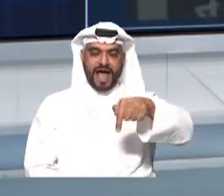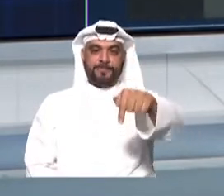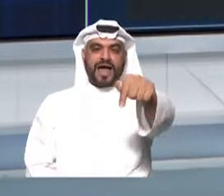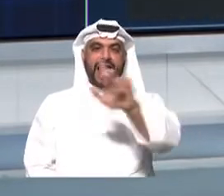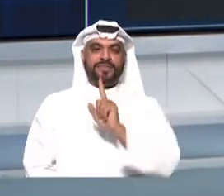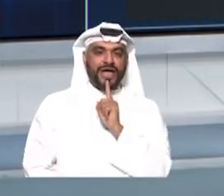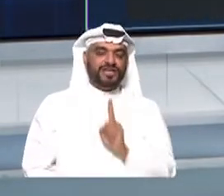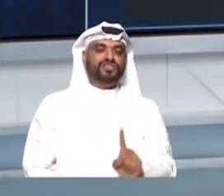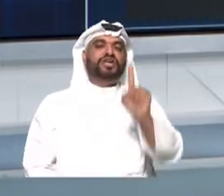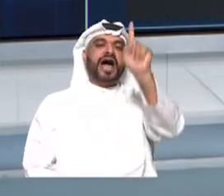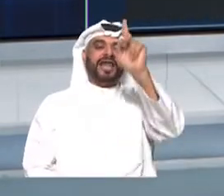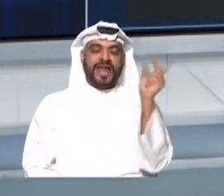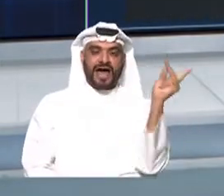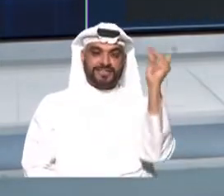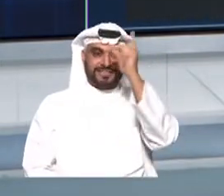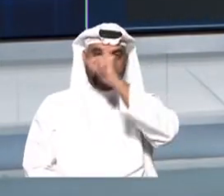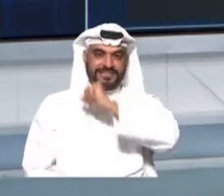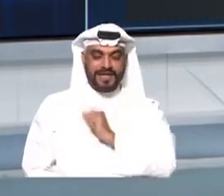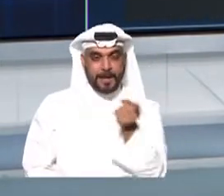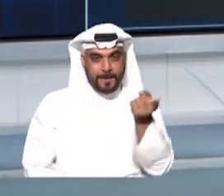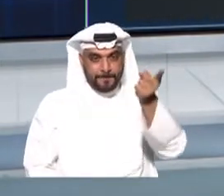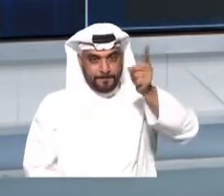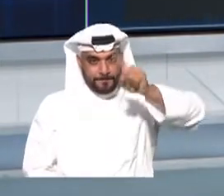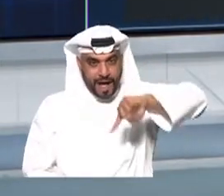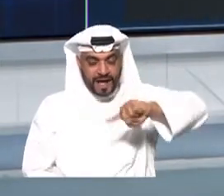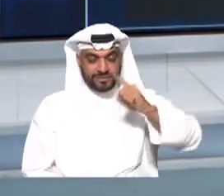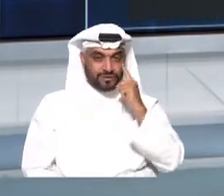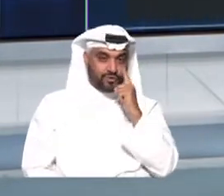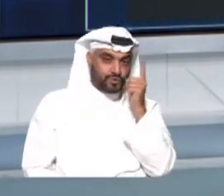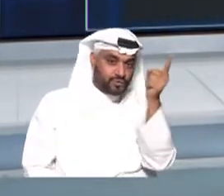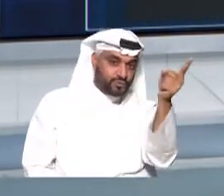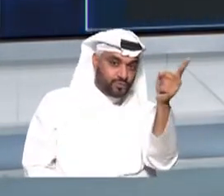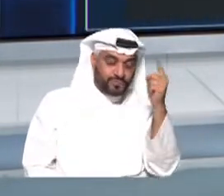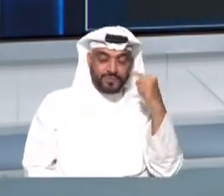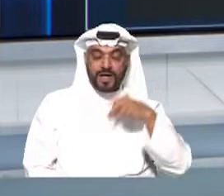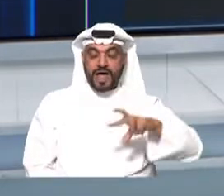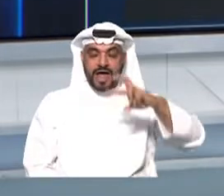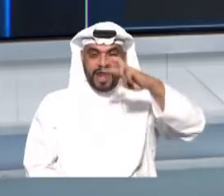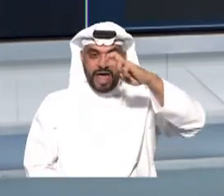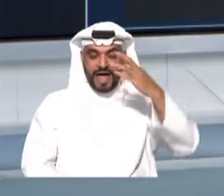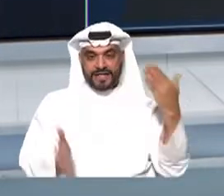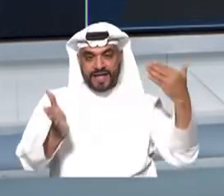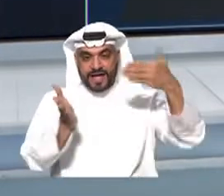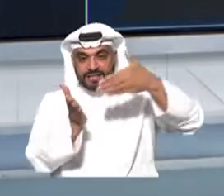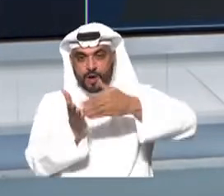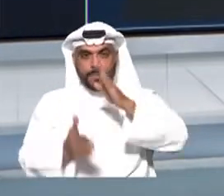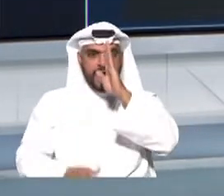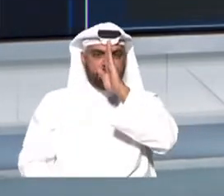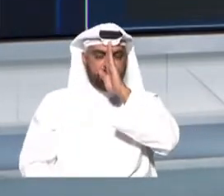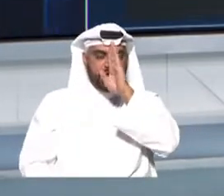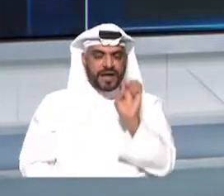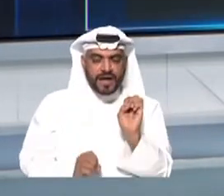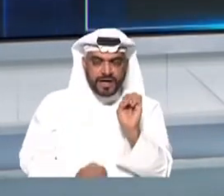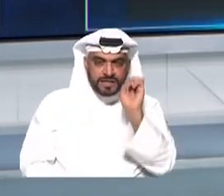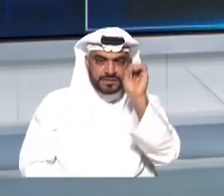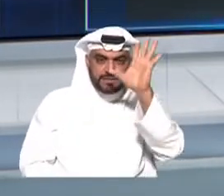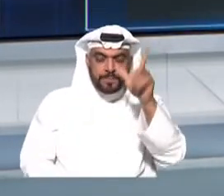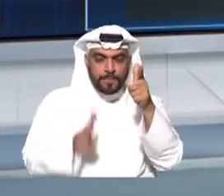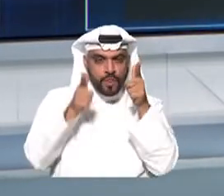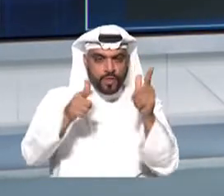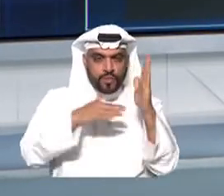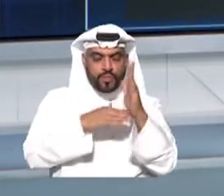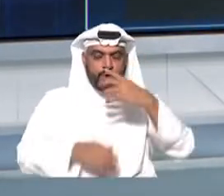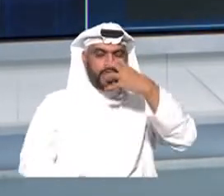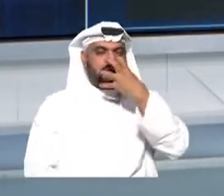إن شاء الله ابتداء من يوم الغد حتى يوم الاثنين أجواء حارة خلال فترة النهار، ولكن راح تميل الحرارة ليلا